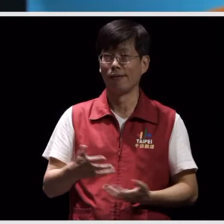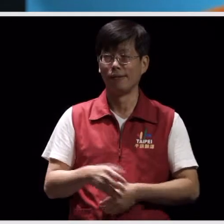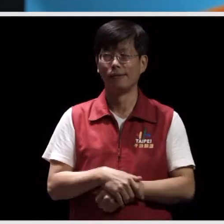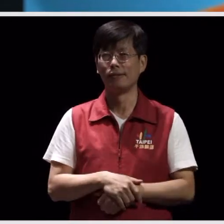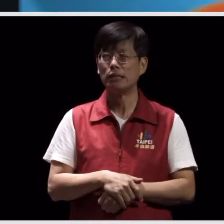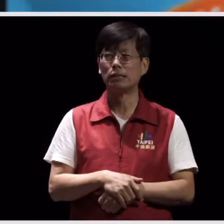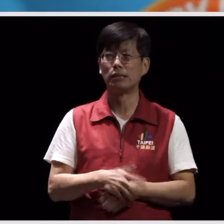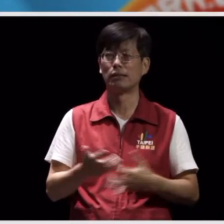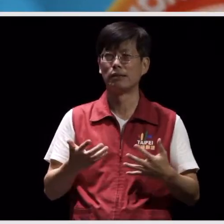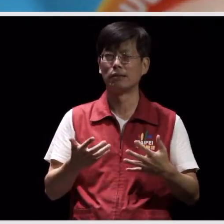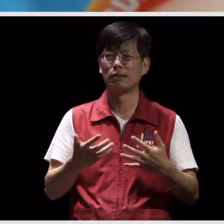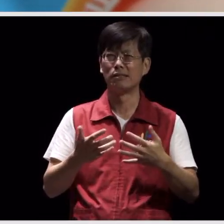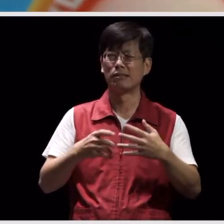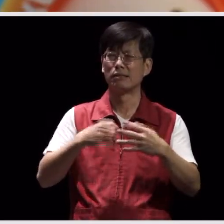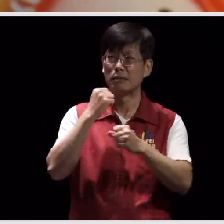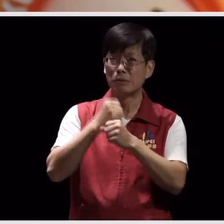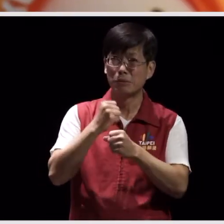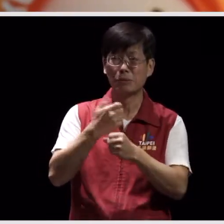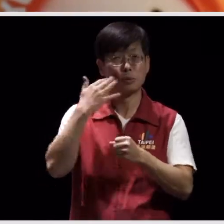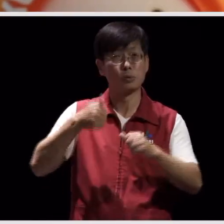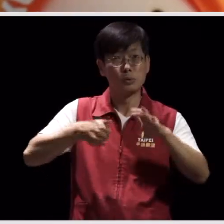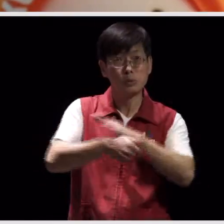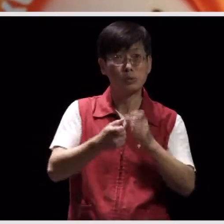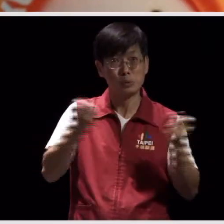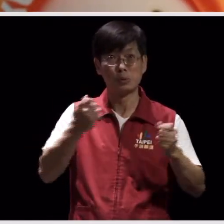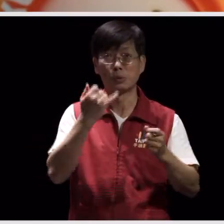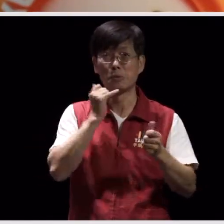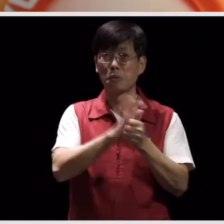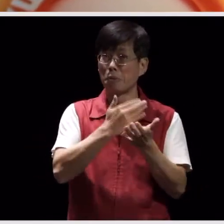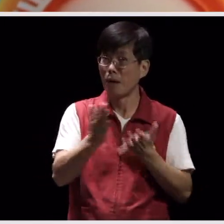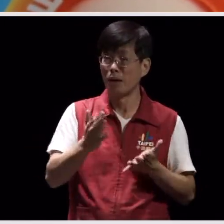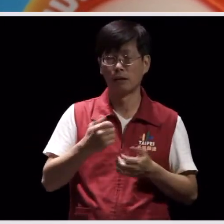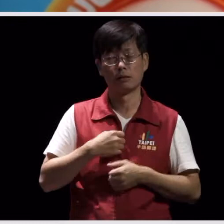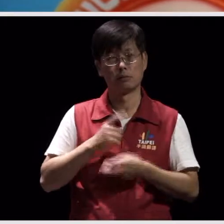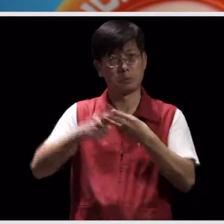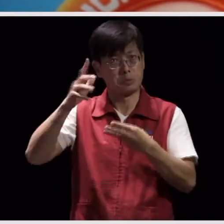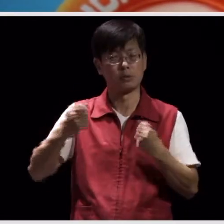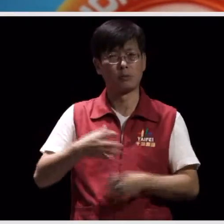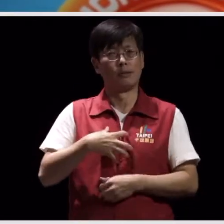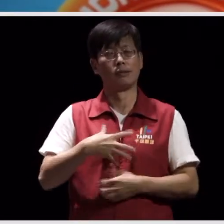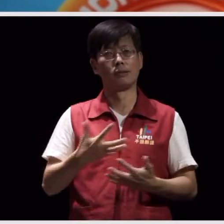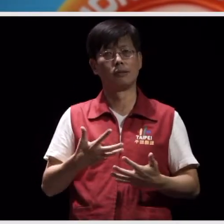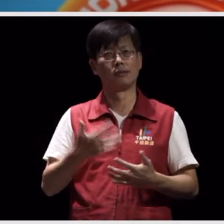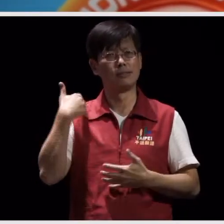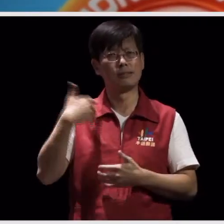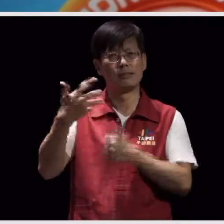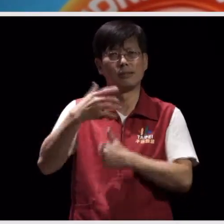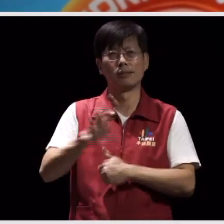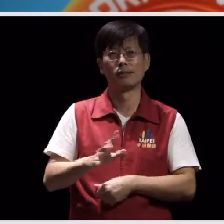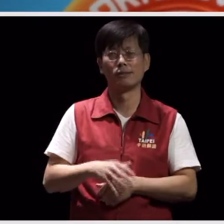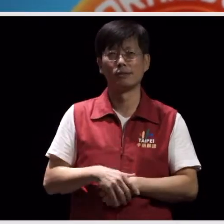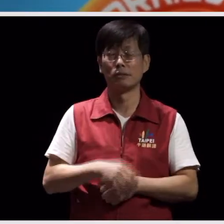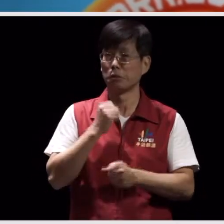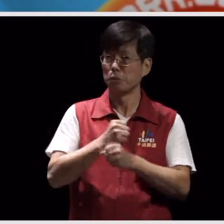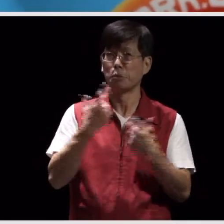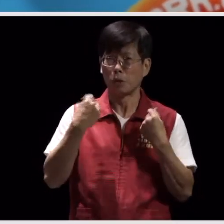所以有没有在工作进入职场很久可以解决这个问题？然后主管也吓一跳，怎么从来没有问过这个问题？你知道，工作不